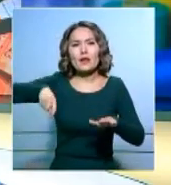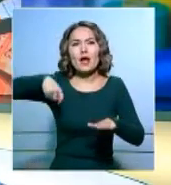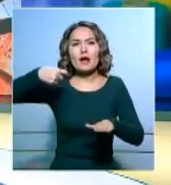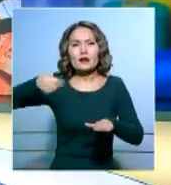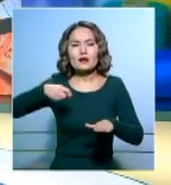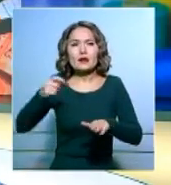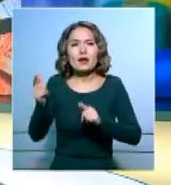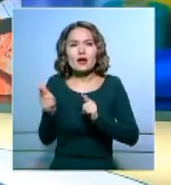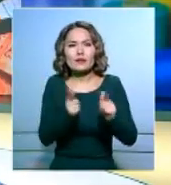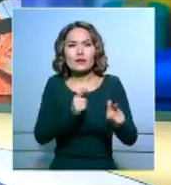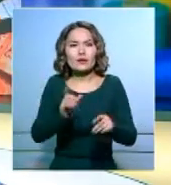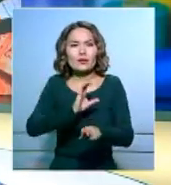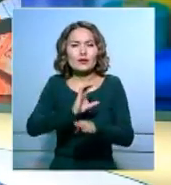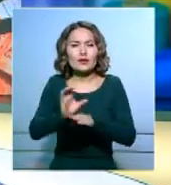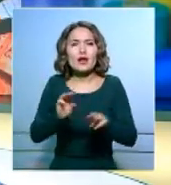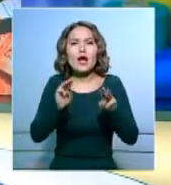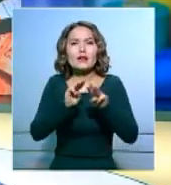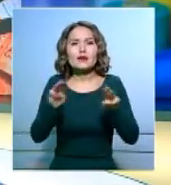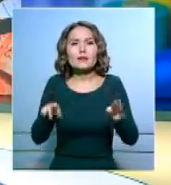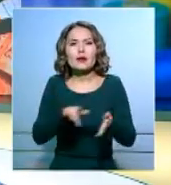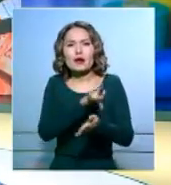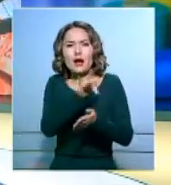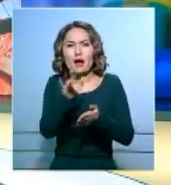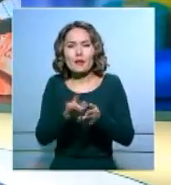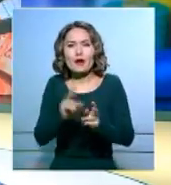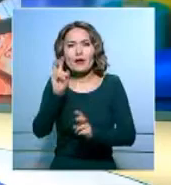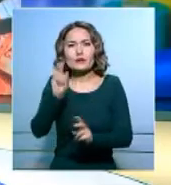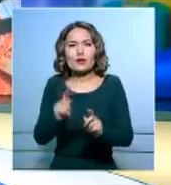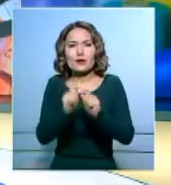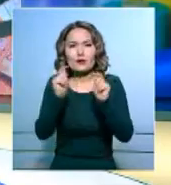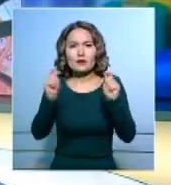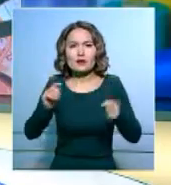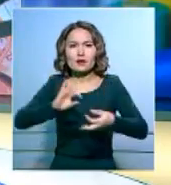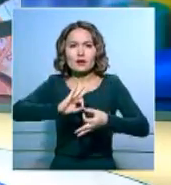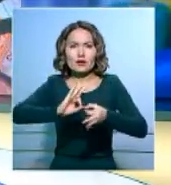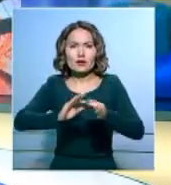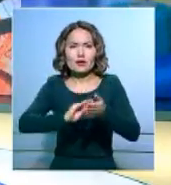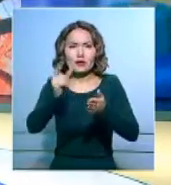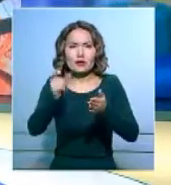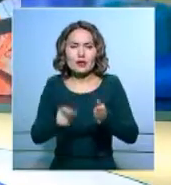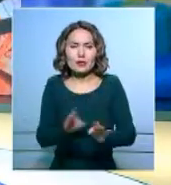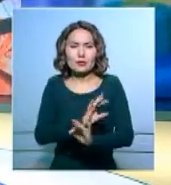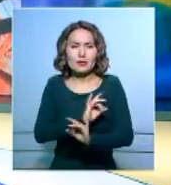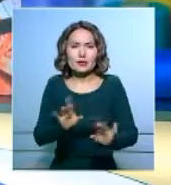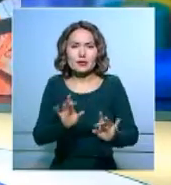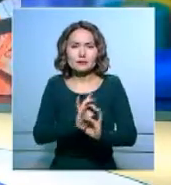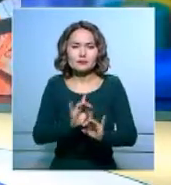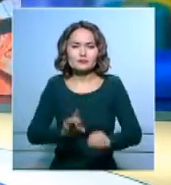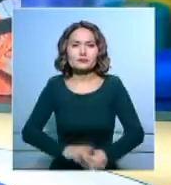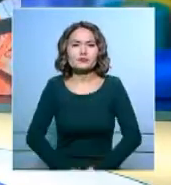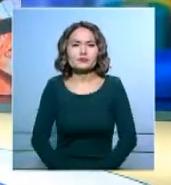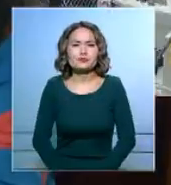бұйымдарды көптеп өндіреді. Теміртау қаласында өркен жайған өндірісті аймақтағы тілшіміз Айнұр Абдиева көріп келді.